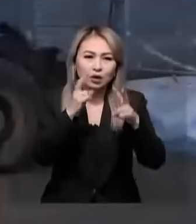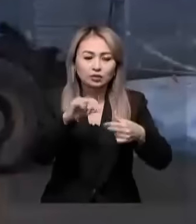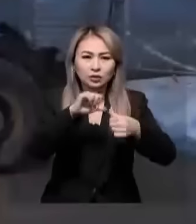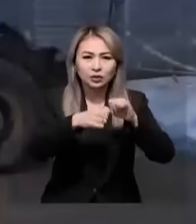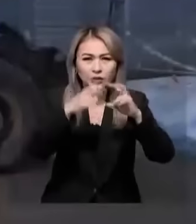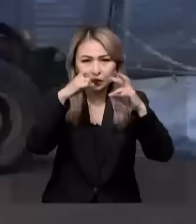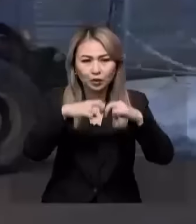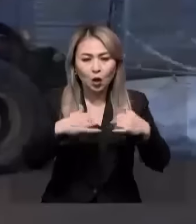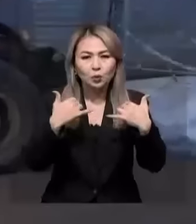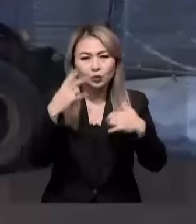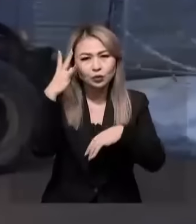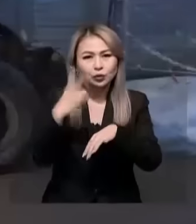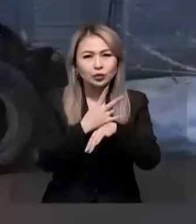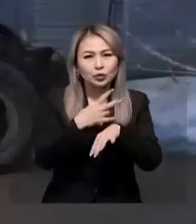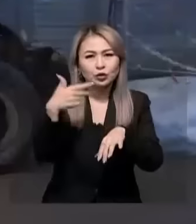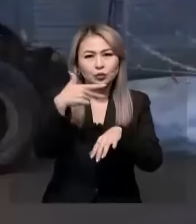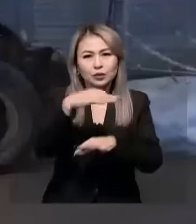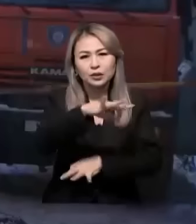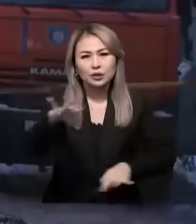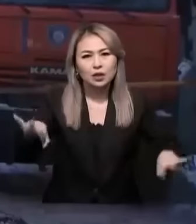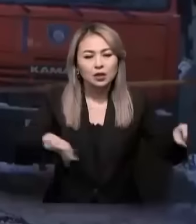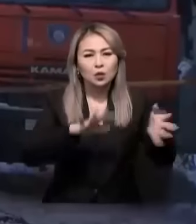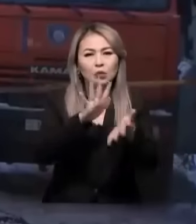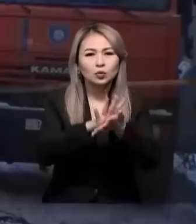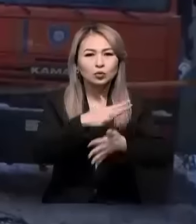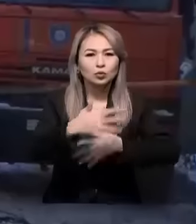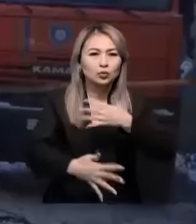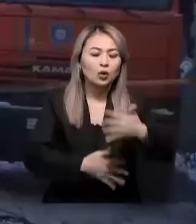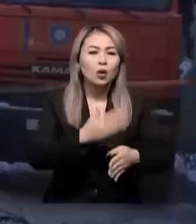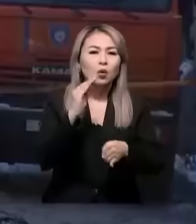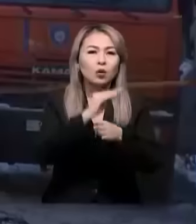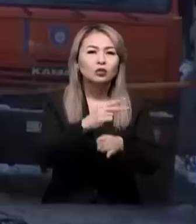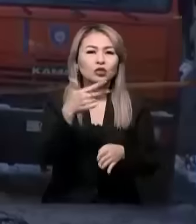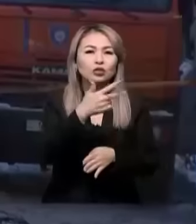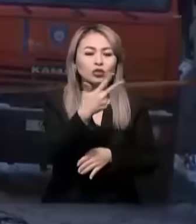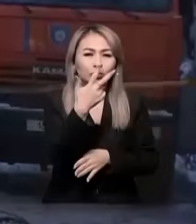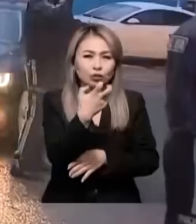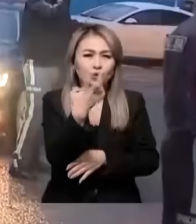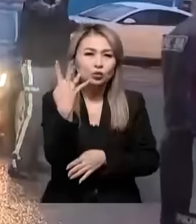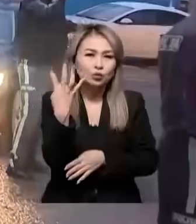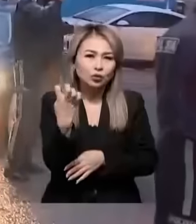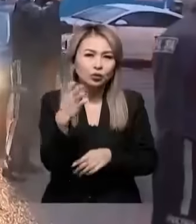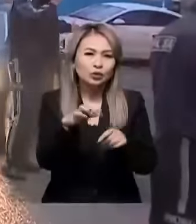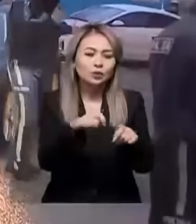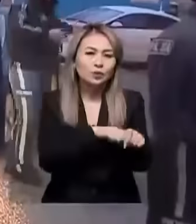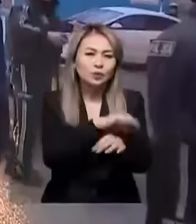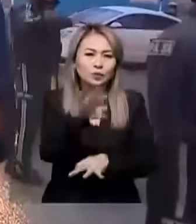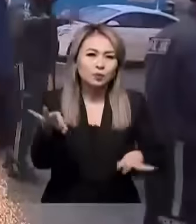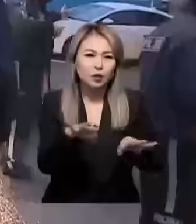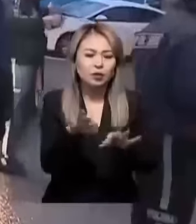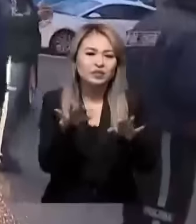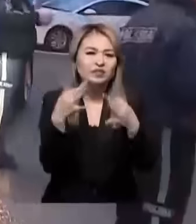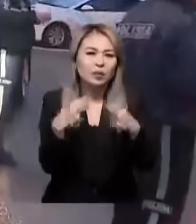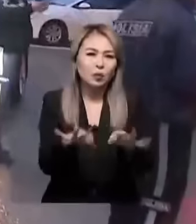пен тұрақтылықты тексеруде. Бүгін түнде 3000 текше метрден астам лай көшкіні түсті. Оған қоса 300-400 текше метр бос масса